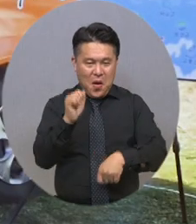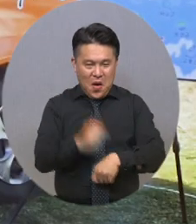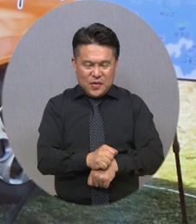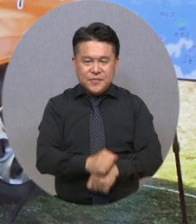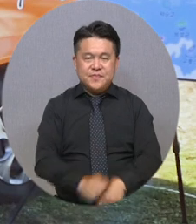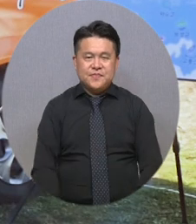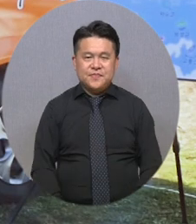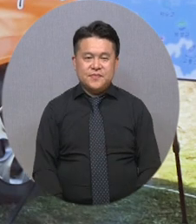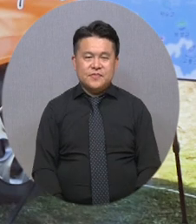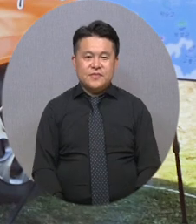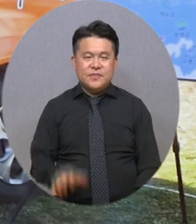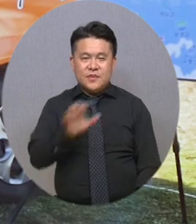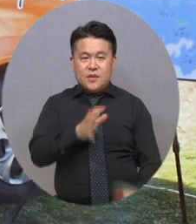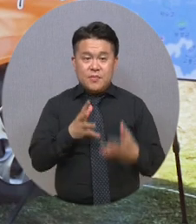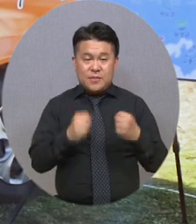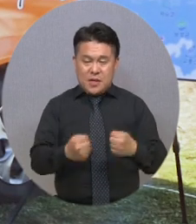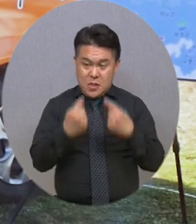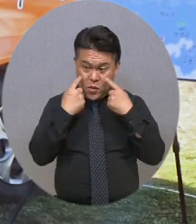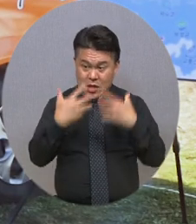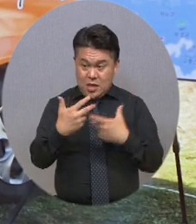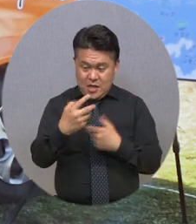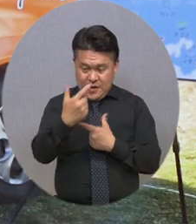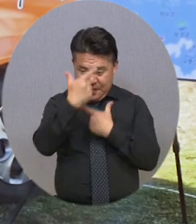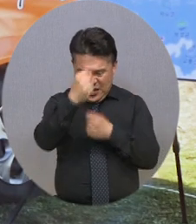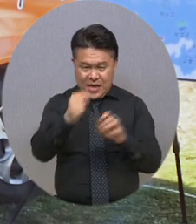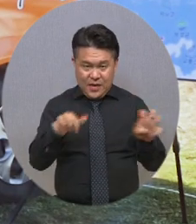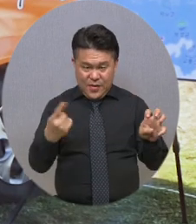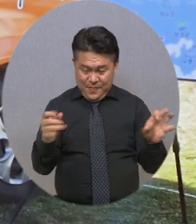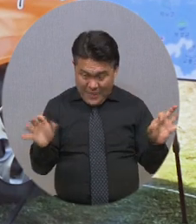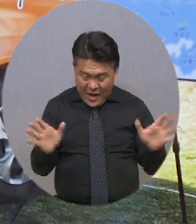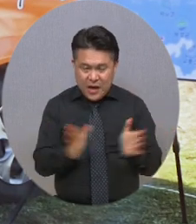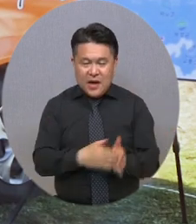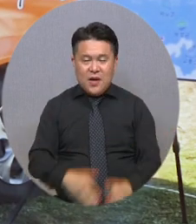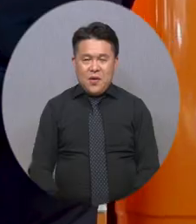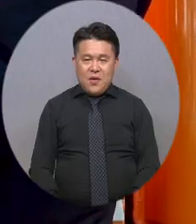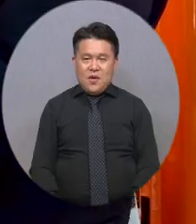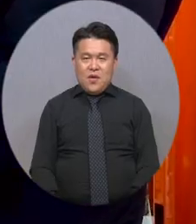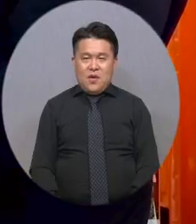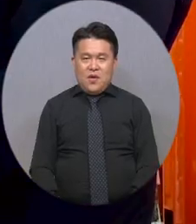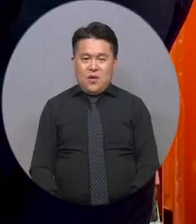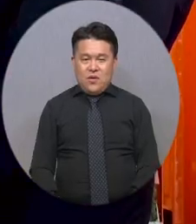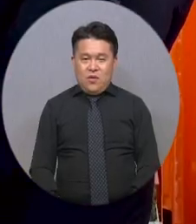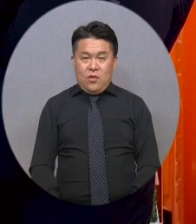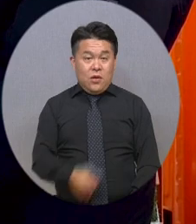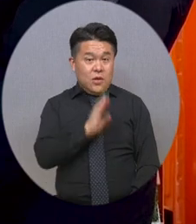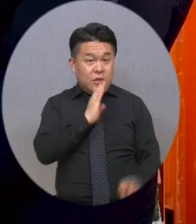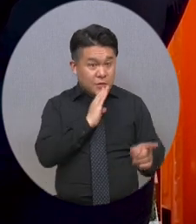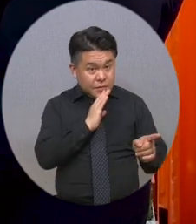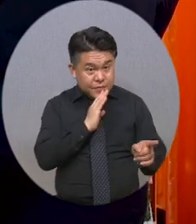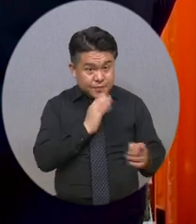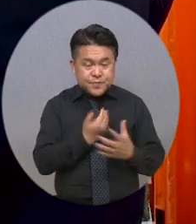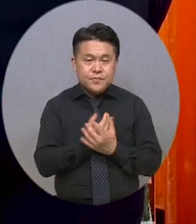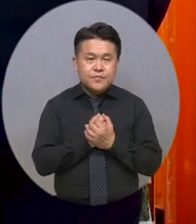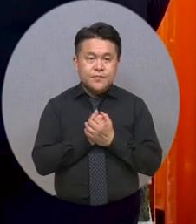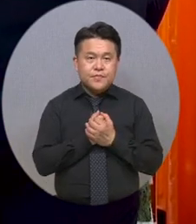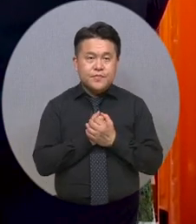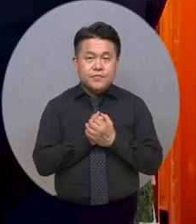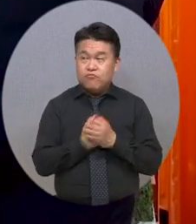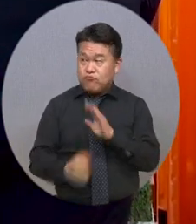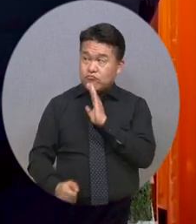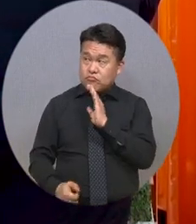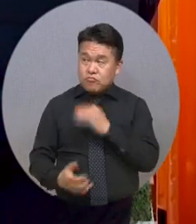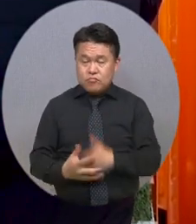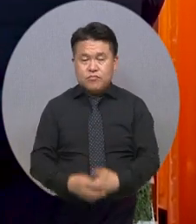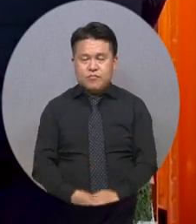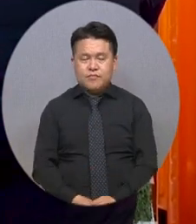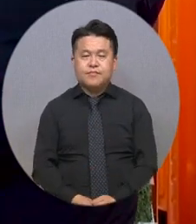야, 아니 연습을 얼마나 하셨길래 정확하게 30초를? 와, 누룽 이거 진짜예요? 진짜? 예. 진짜지?